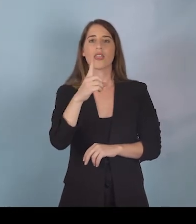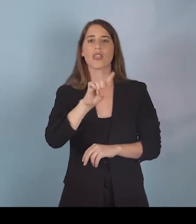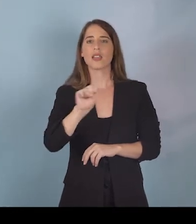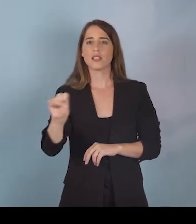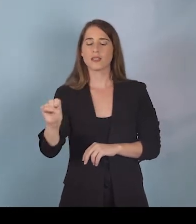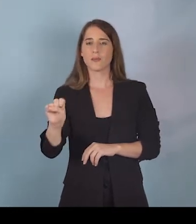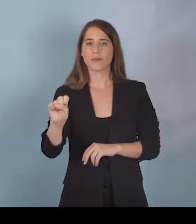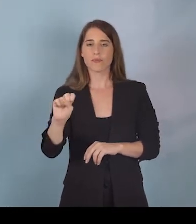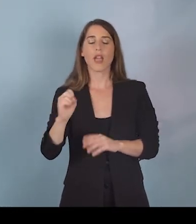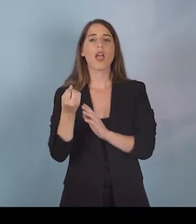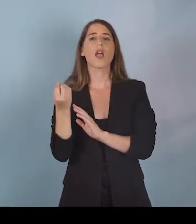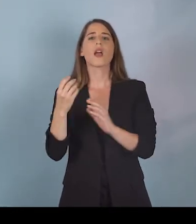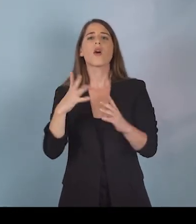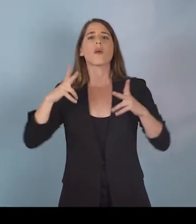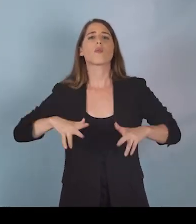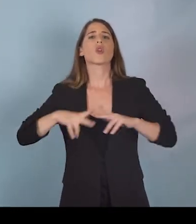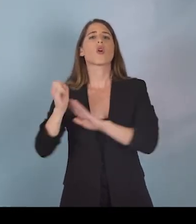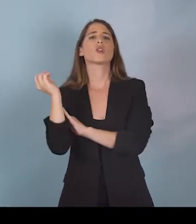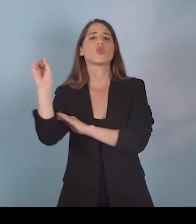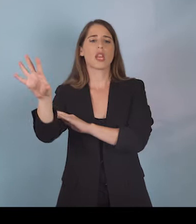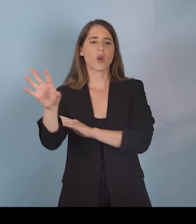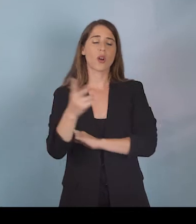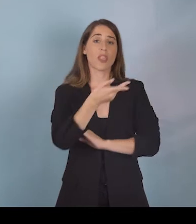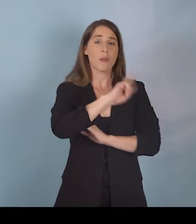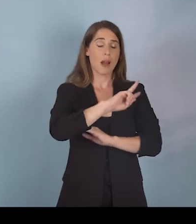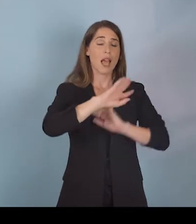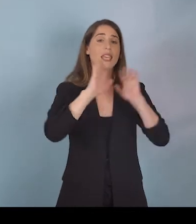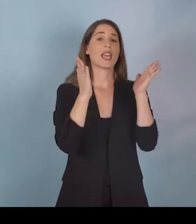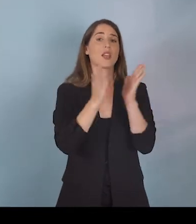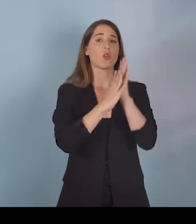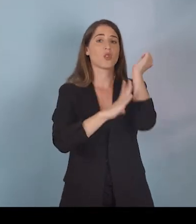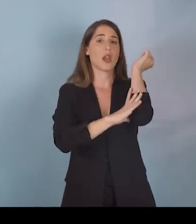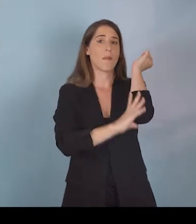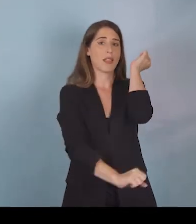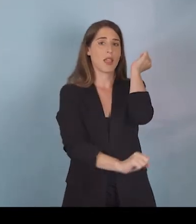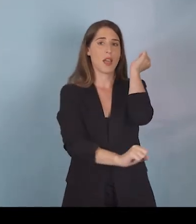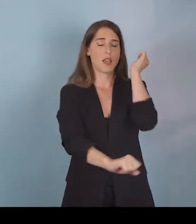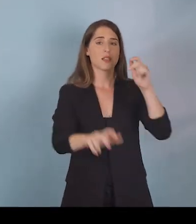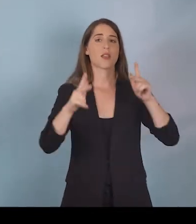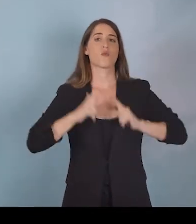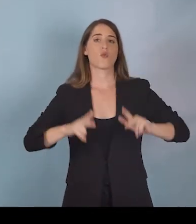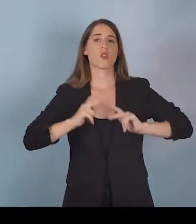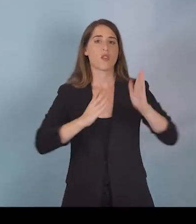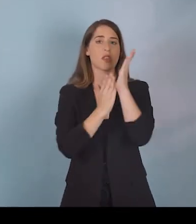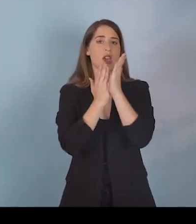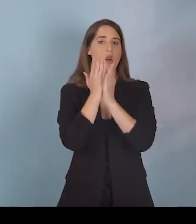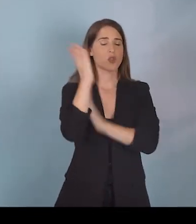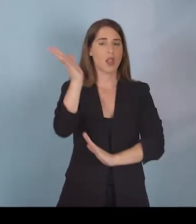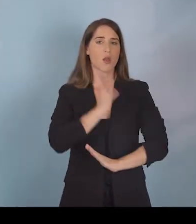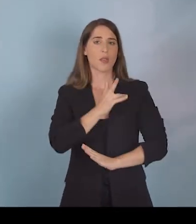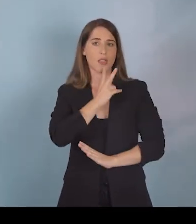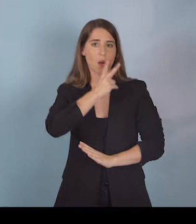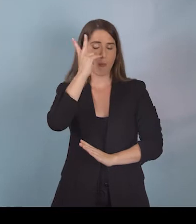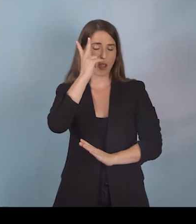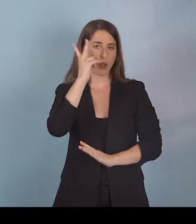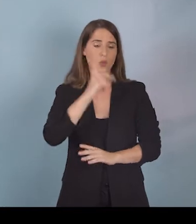κύριο Αλεξανδρή, Γενικό Γραμματέα του Υπουργείου Δικαιοσύνης και Ανθρωπίνων Δικαιωμάτων. Καλωσορίσατε και σας ευχαριστούμε πάρα πολύ για τη συμμετοχή σας